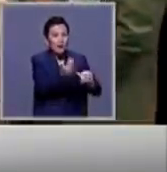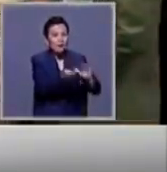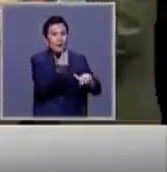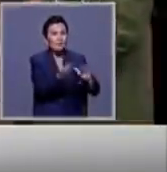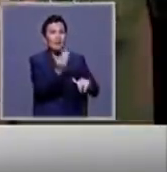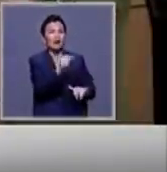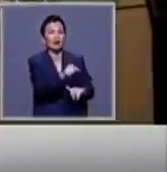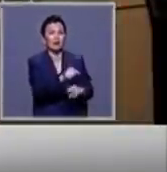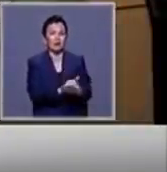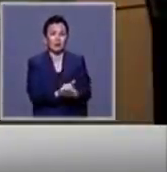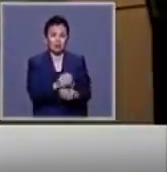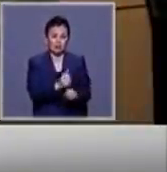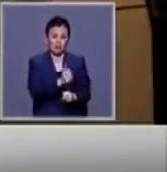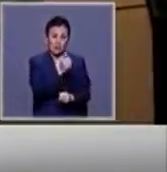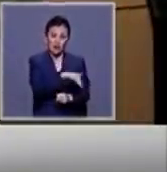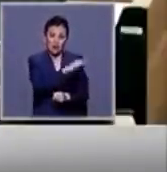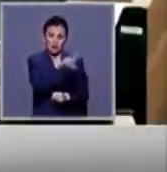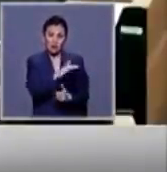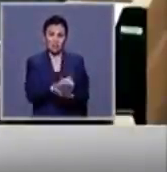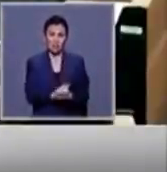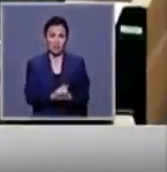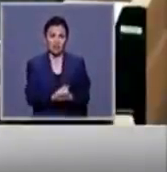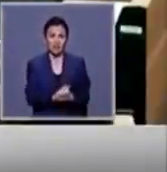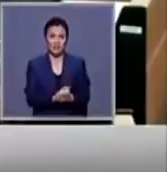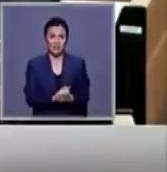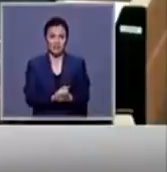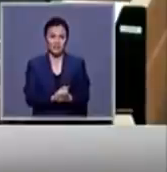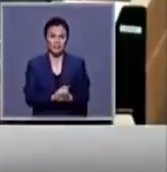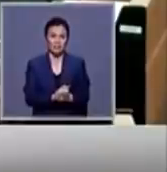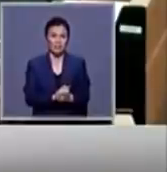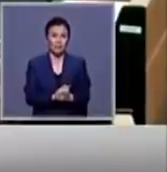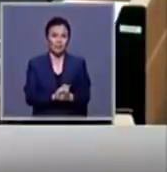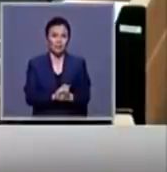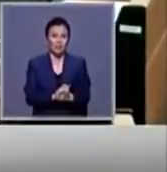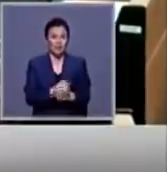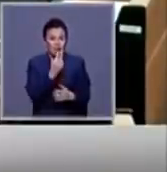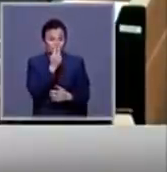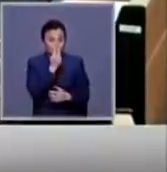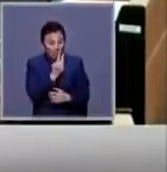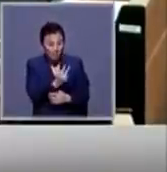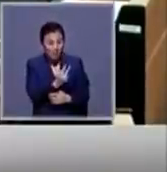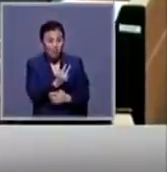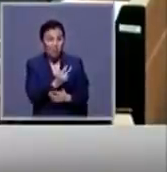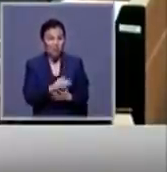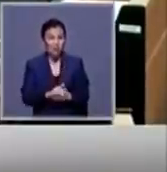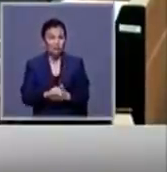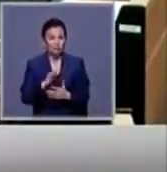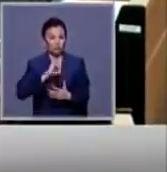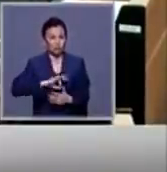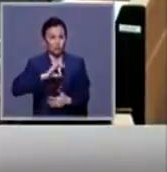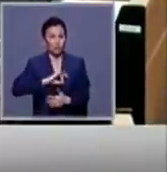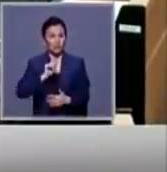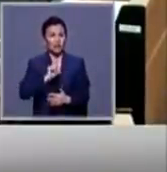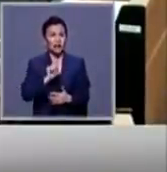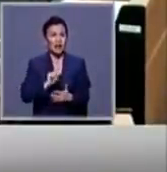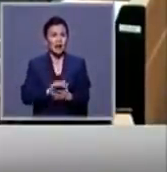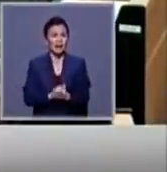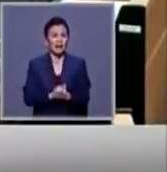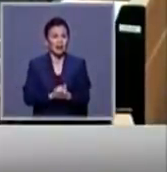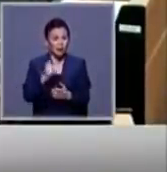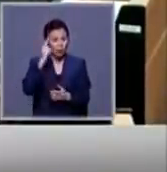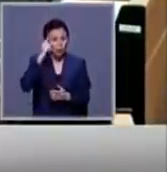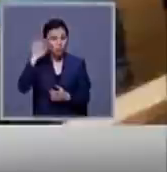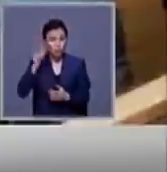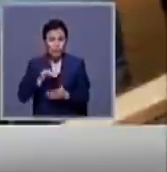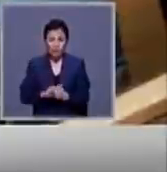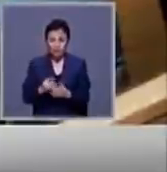มัครมันก็บล็อกโหวตได้ก็ได้ ก็ทําได้ก็ทําได้ ทําได้ใครจะไปห้าม มันมีชี้โพรงให้กระลอก ผมไม่เคยรู้จักเหรอผมรู้จักกันมาก่อนแต่ว่า